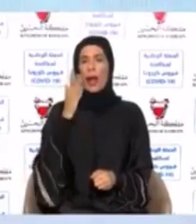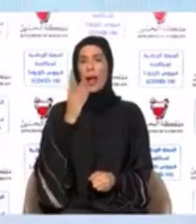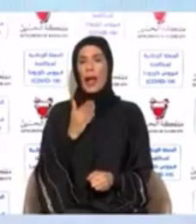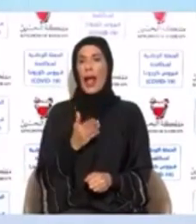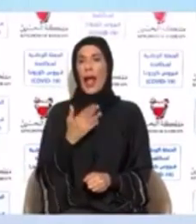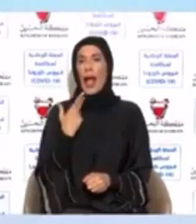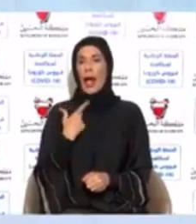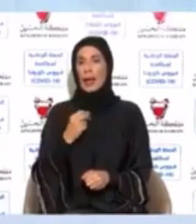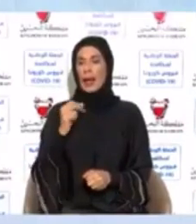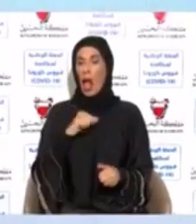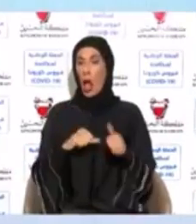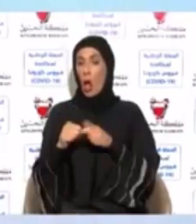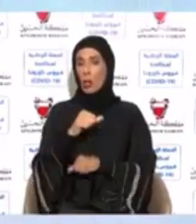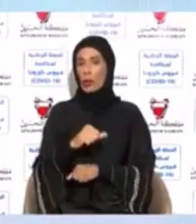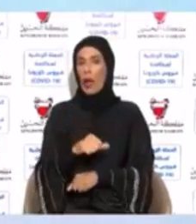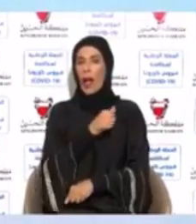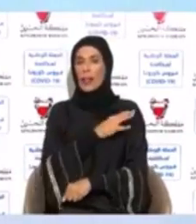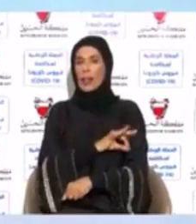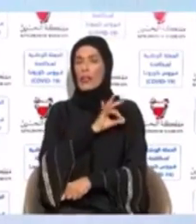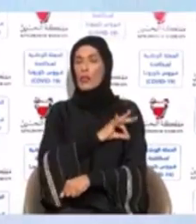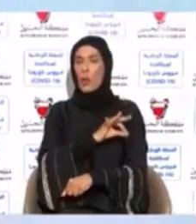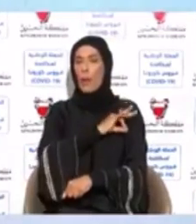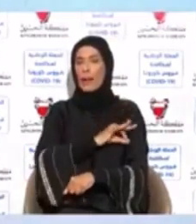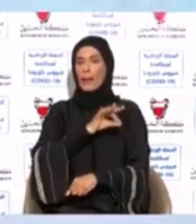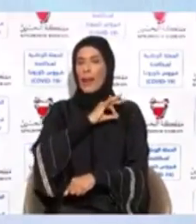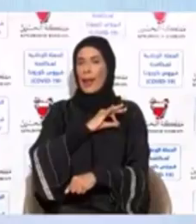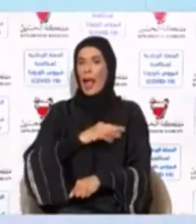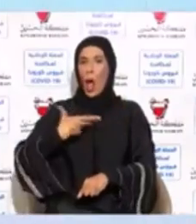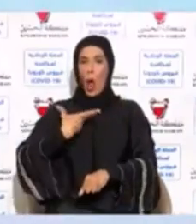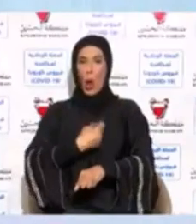التجربة، ورأيناهم يدخلون في تجربة